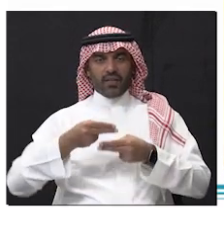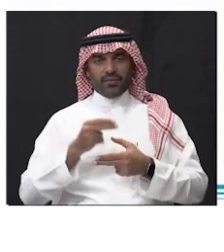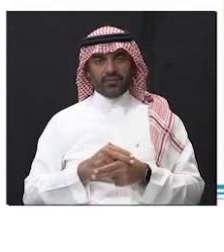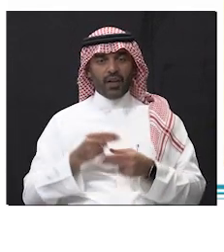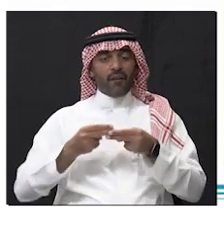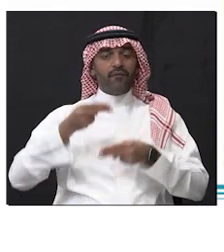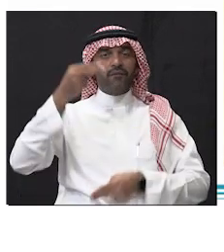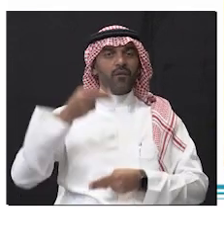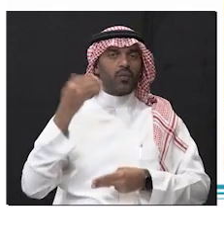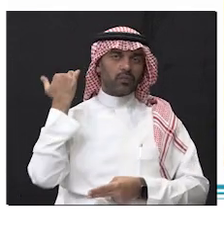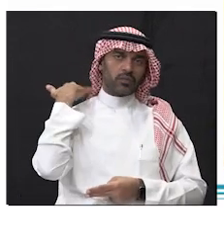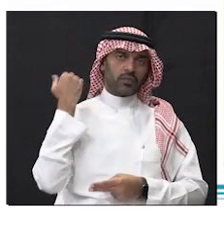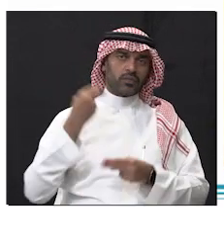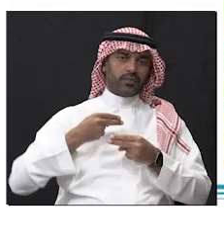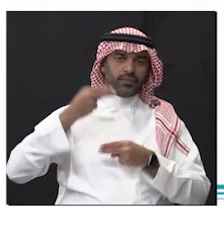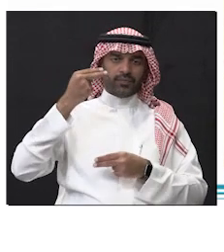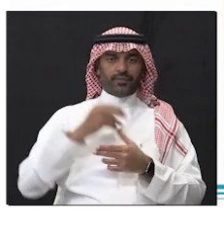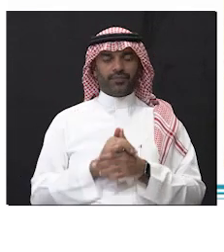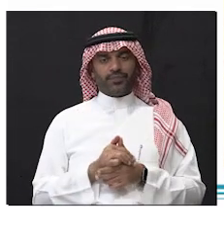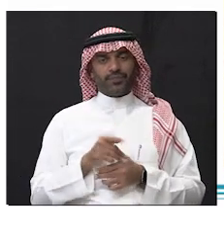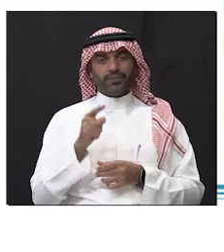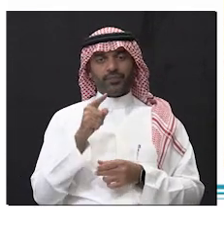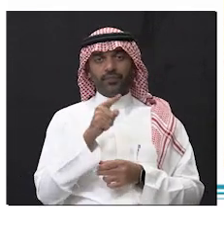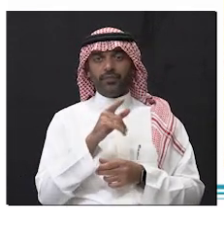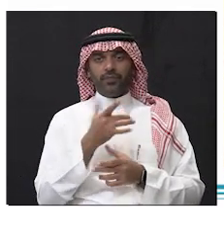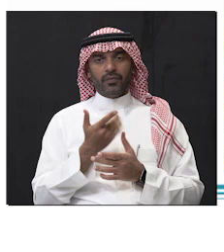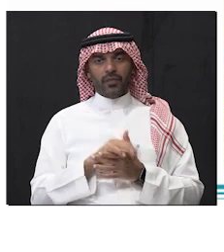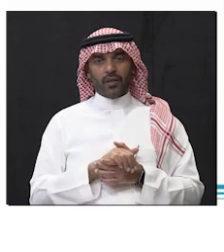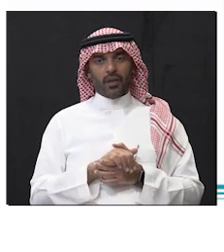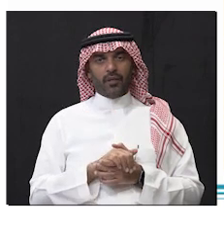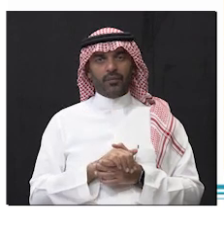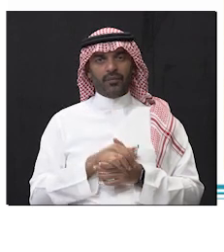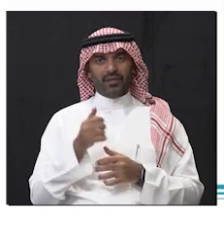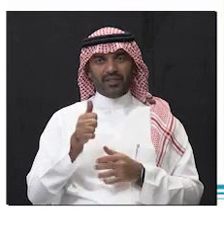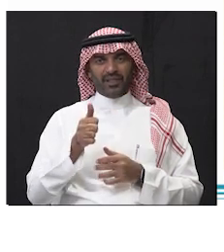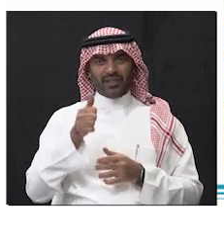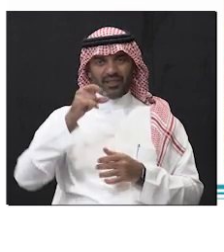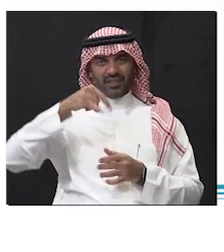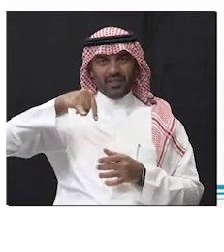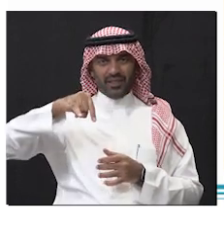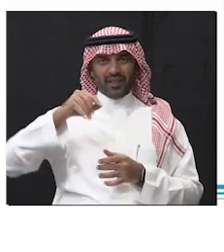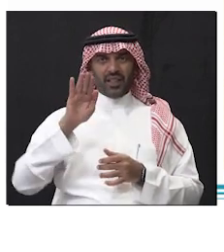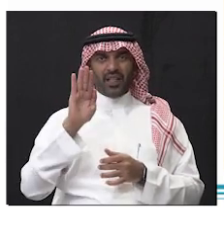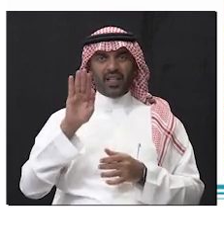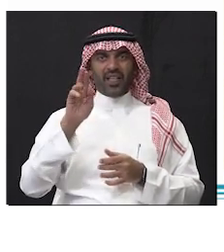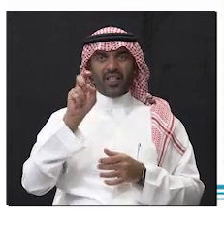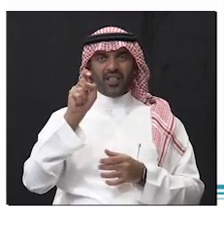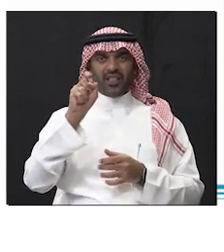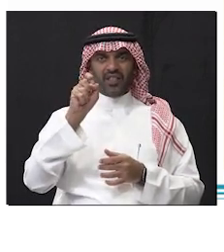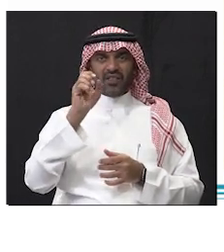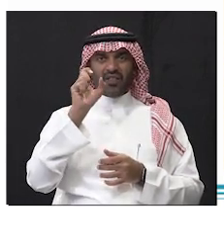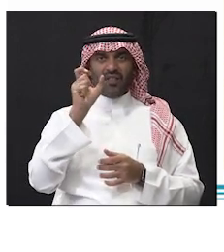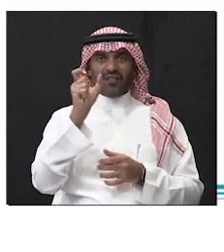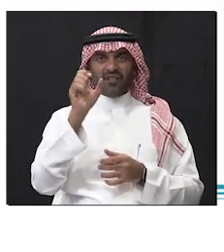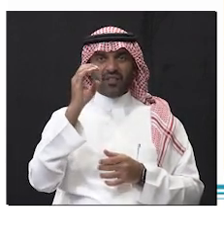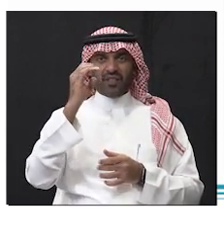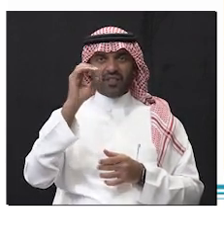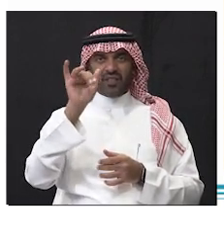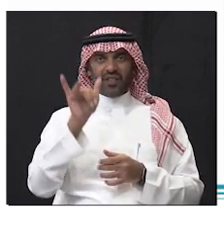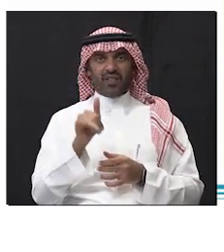صف تركيب الإسفنجيات التالي. كيف تركيب جسمها؟